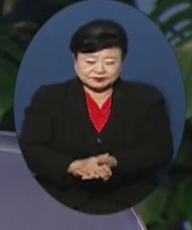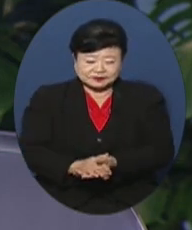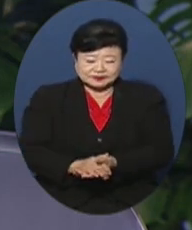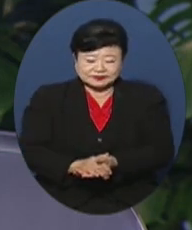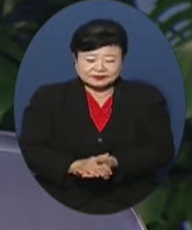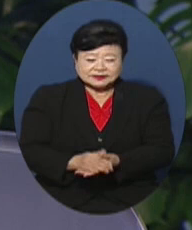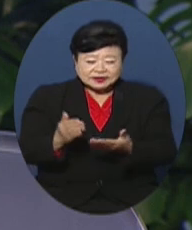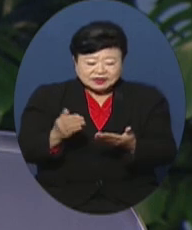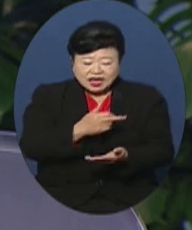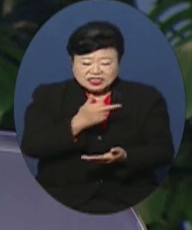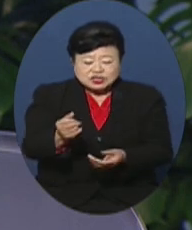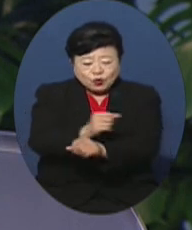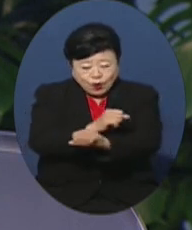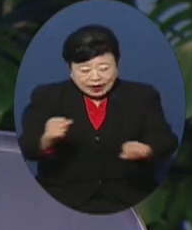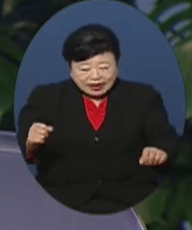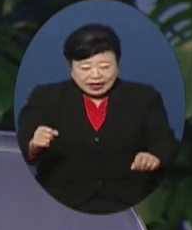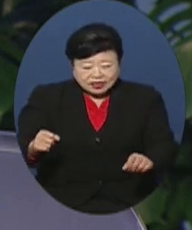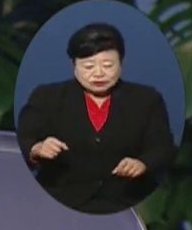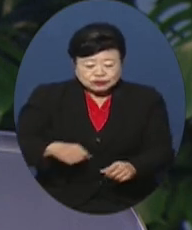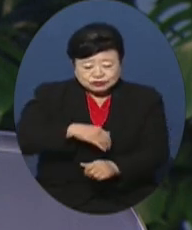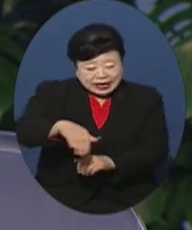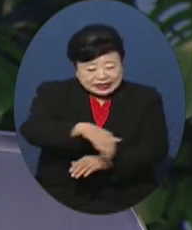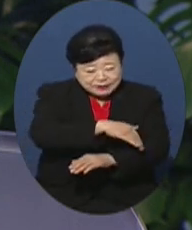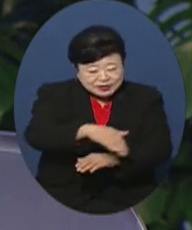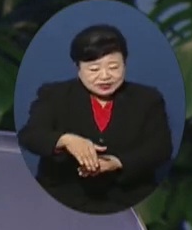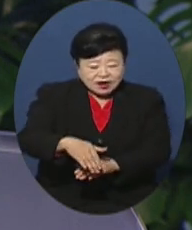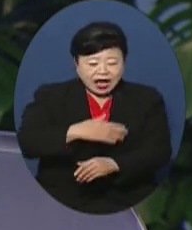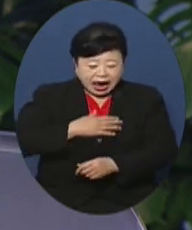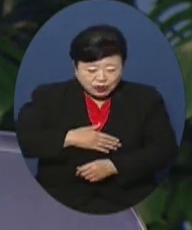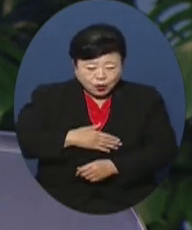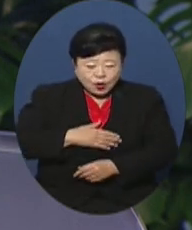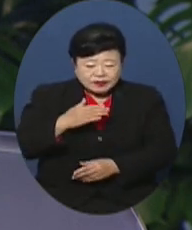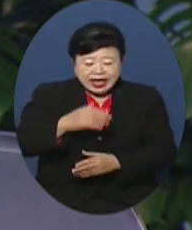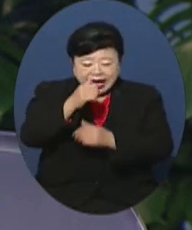내가 이런 큰 광야에 두 다님을 알고 내 하나님